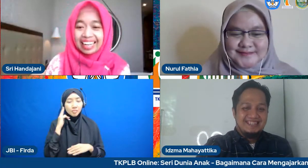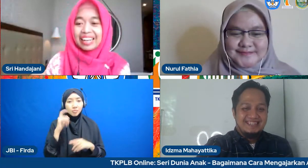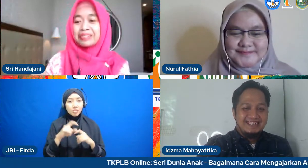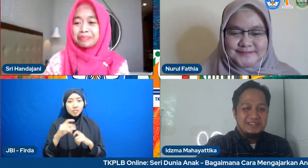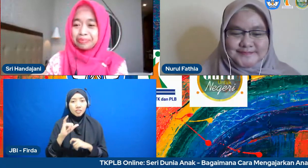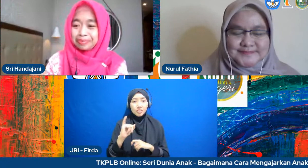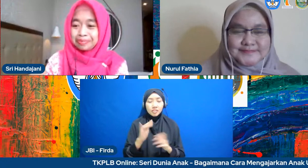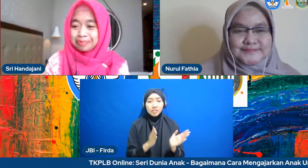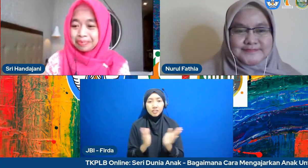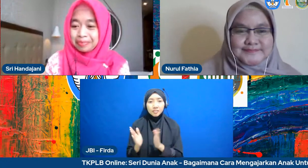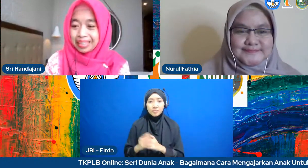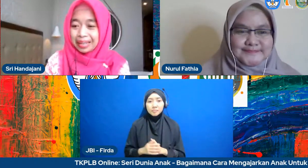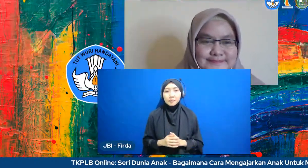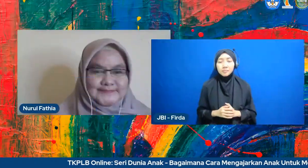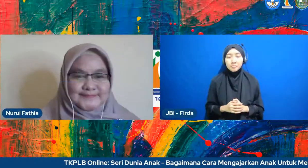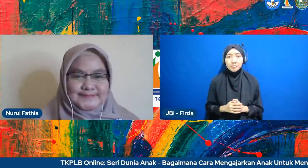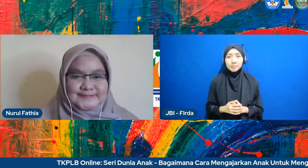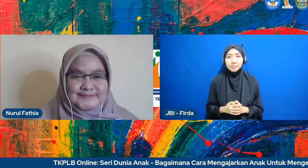silakan.